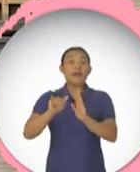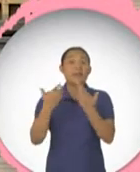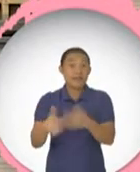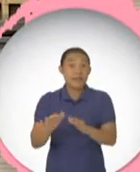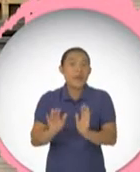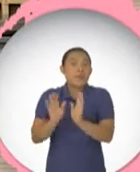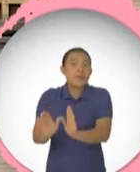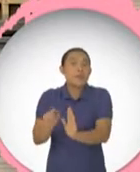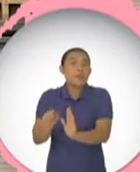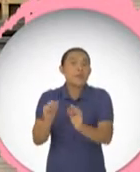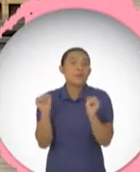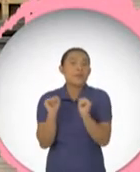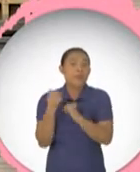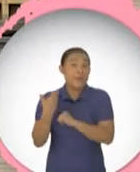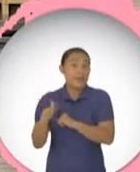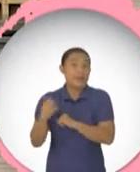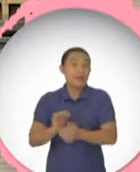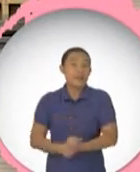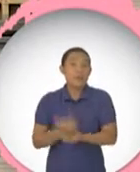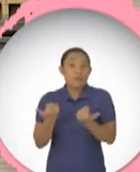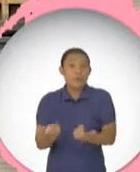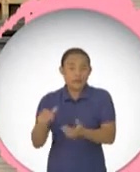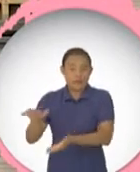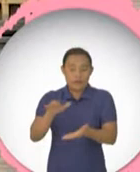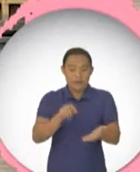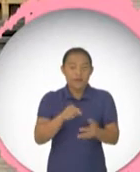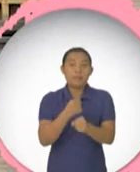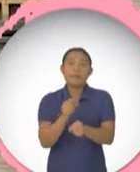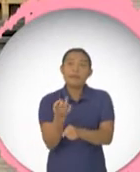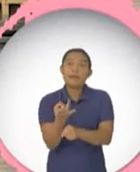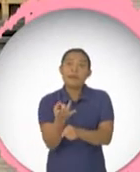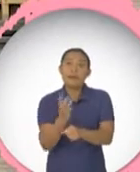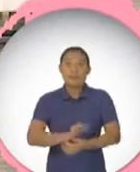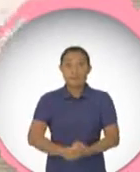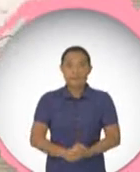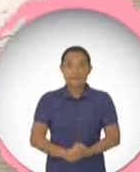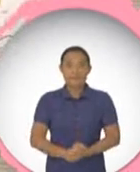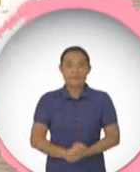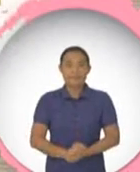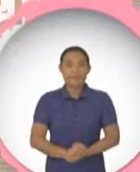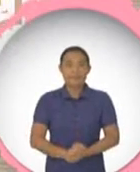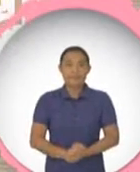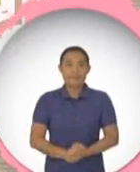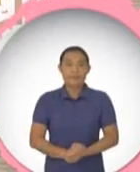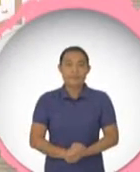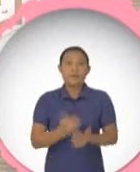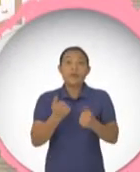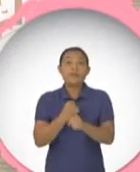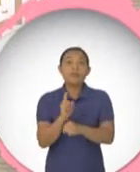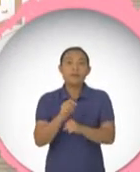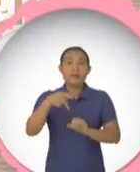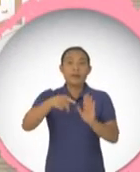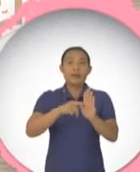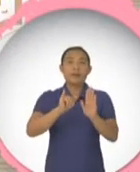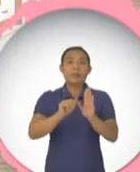ใส่ตู้เย็นไว้แล้ววันนี้เราจะนำแป้งพายชั้นที่เตรียมไว้เนี่ยมาทำขนมอะไรดีครับ ค่ะเดี๋ยวที่วันนี้ทำนะคะก็จะมีส่วนของพายกรอบแล้วก็จะมีเ